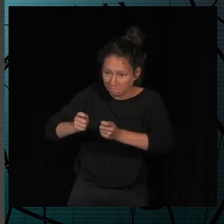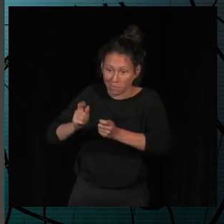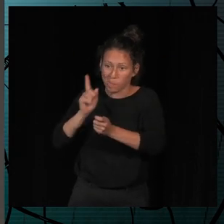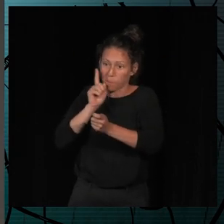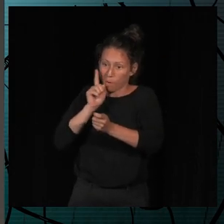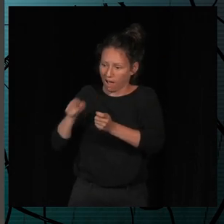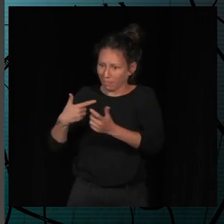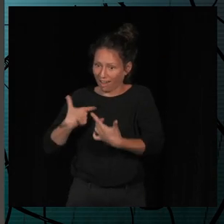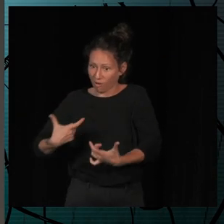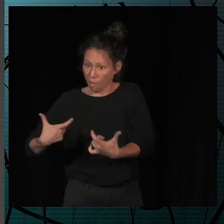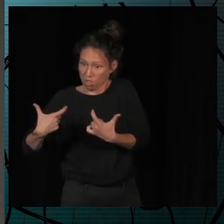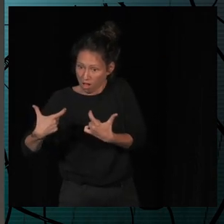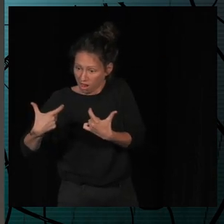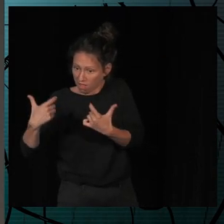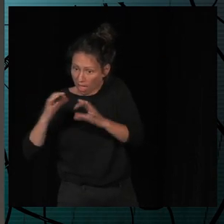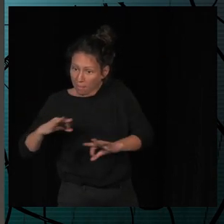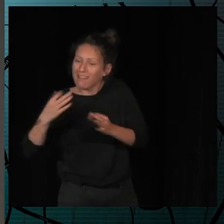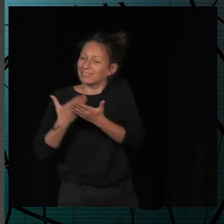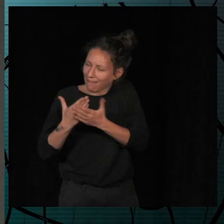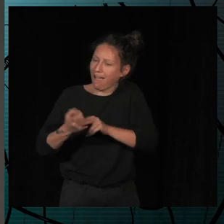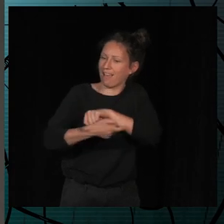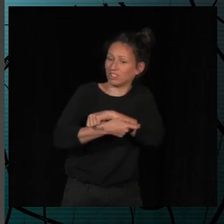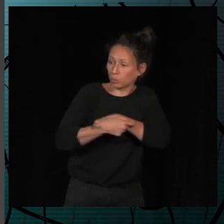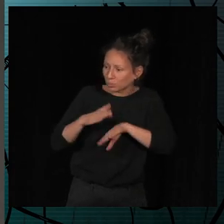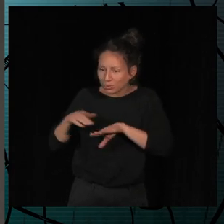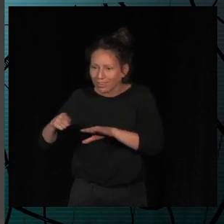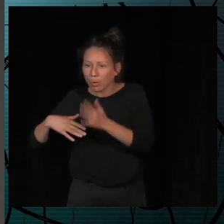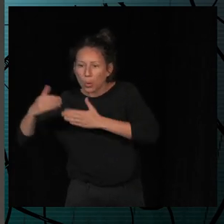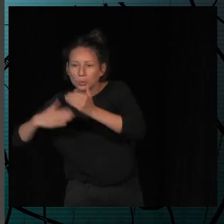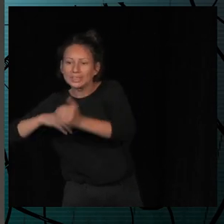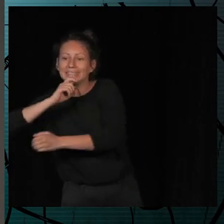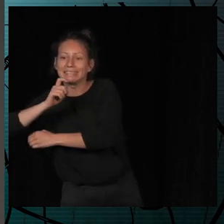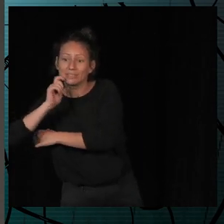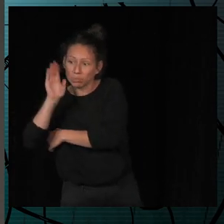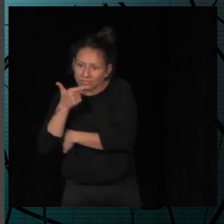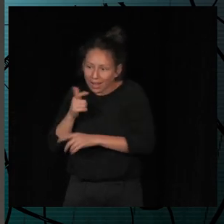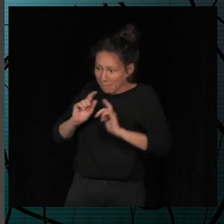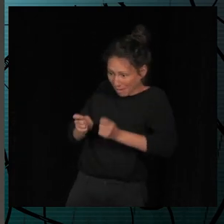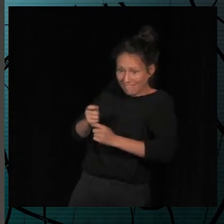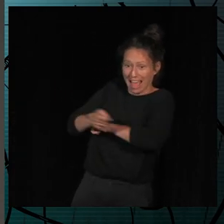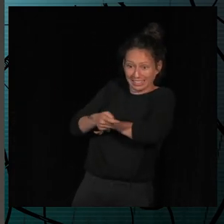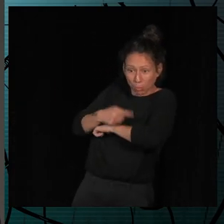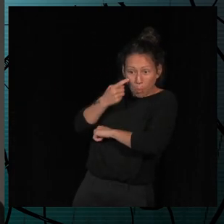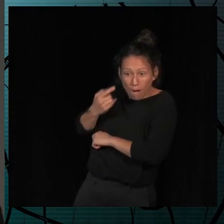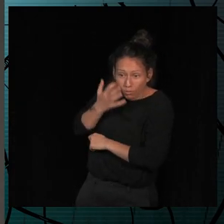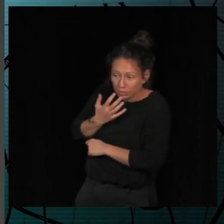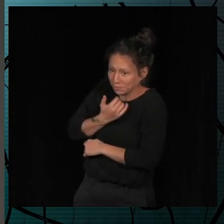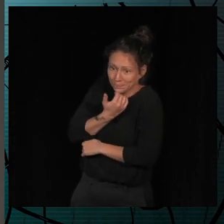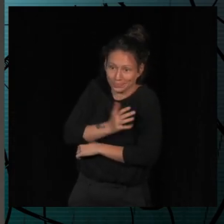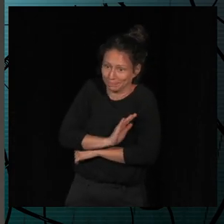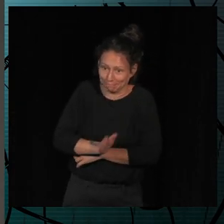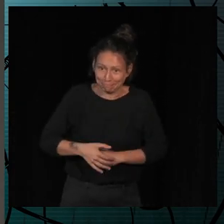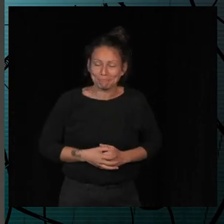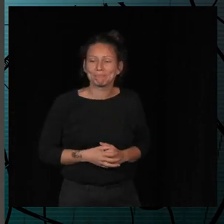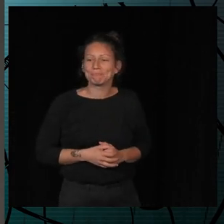l'adolescent l'a pas encore construit alors 3è point dont je voulais dire quelques mots c'est